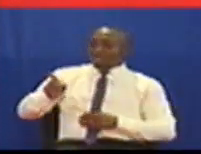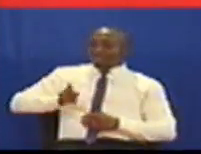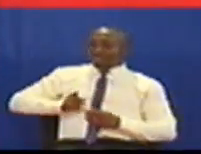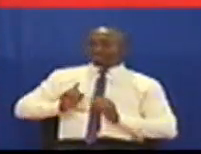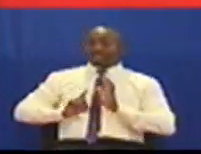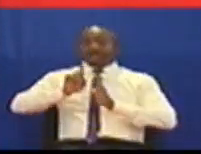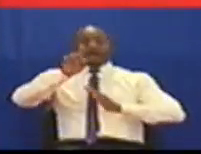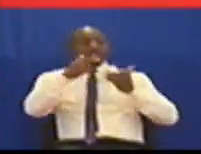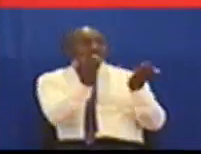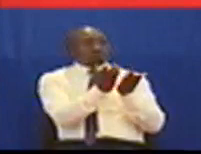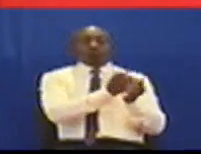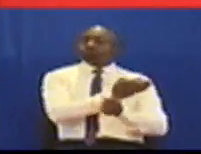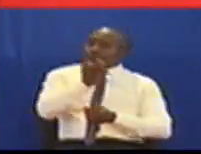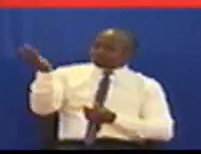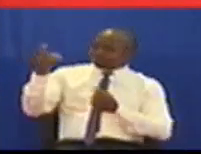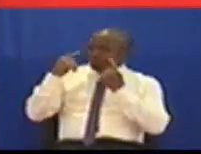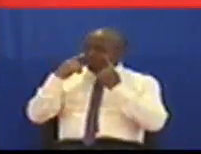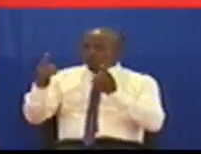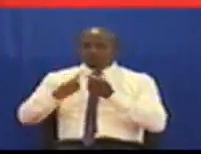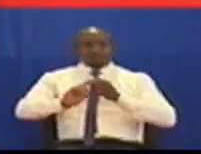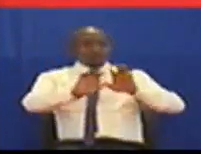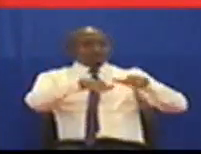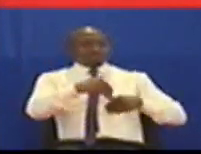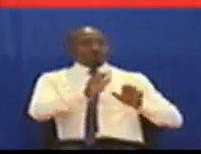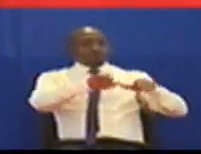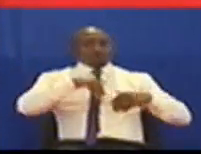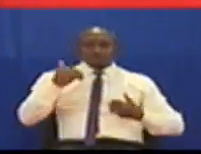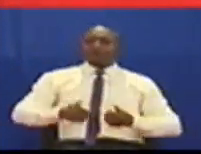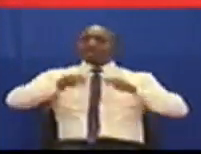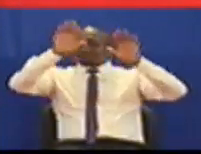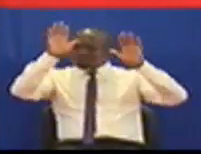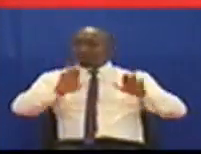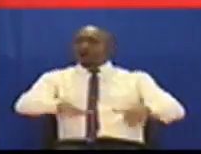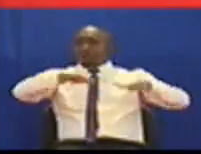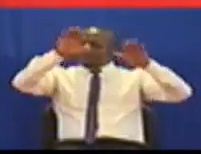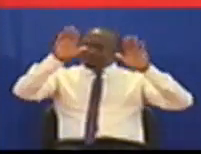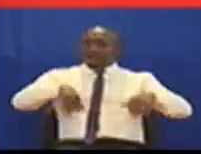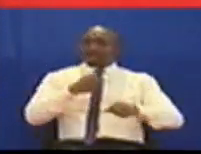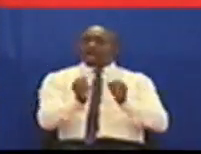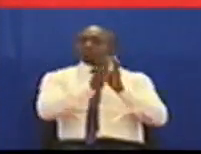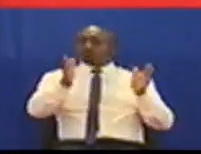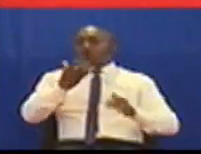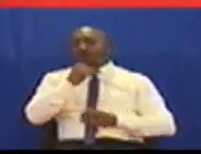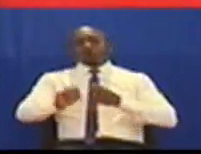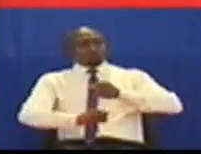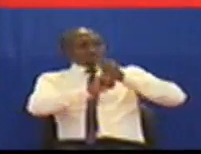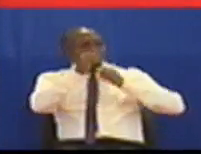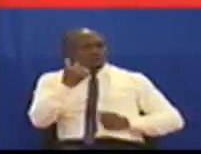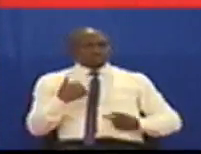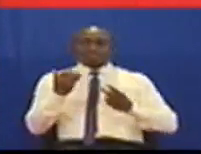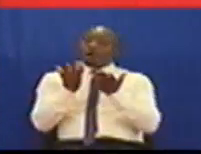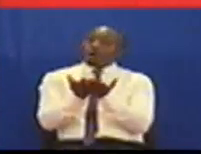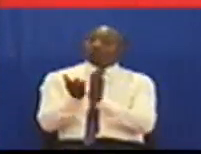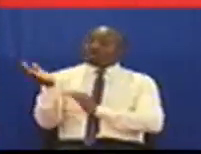Mkipata nafasi mkaione. Waheshimiwa wabunge wanawake, tupige makofi, kazi tulifanya kubwa, tukaungwa mkono na wanaume. Naomba sana